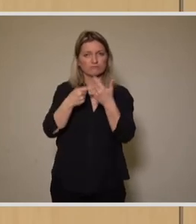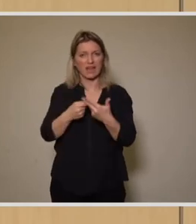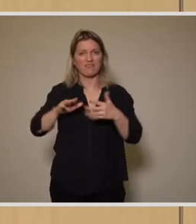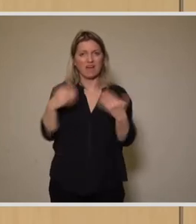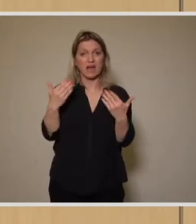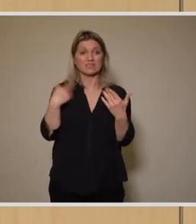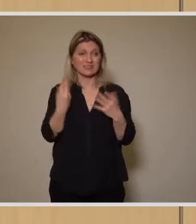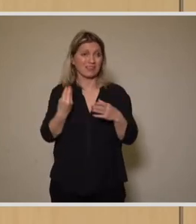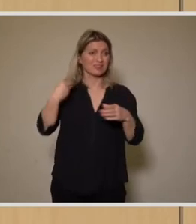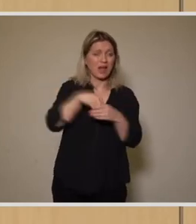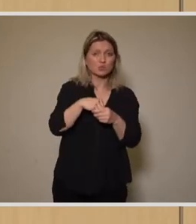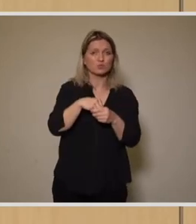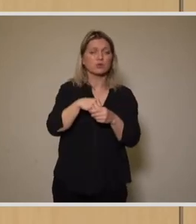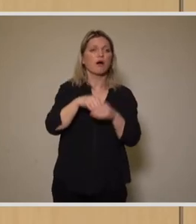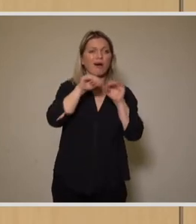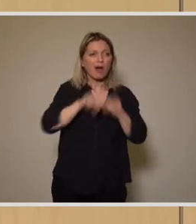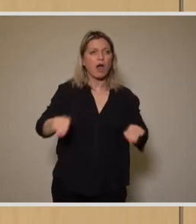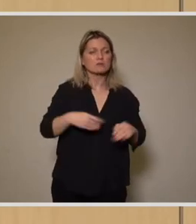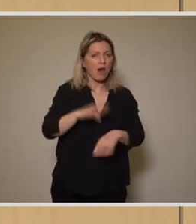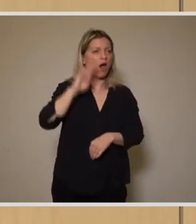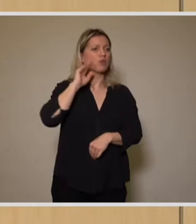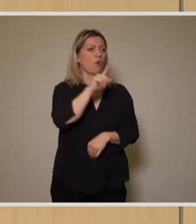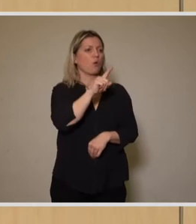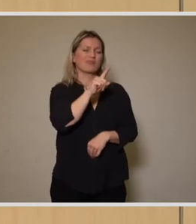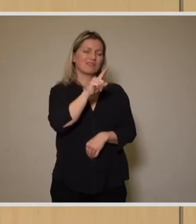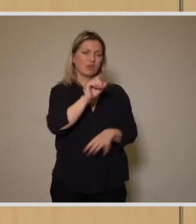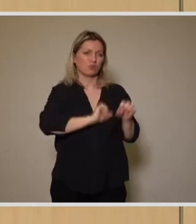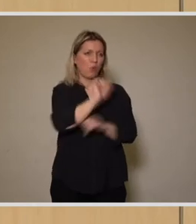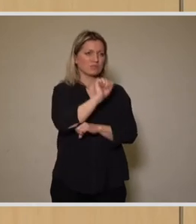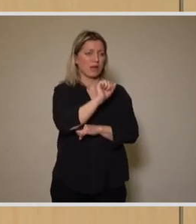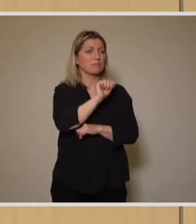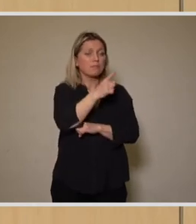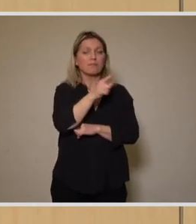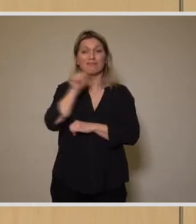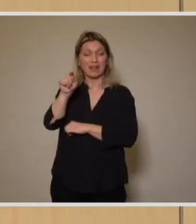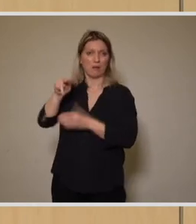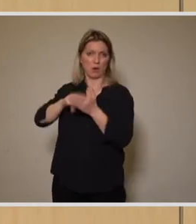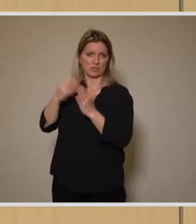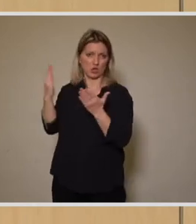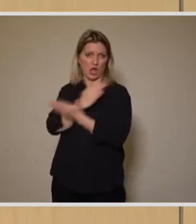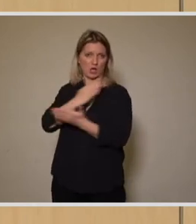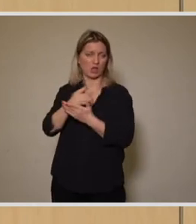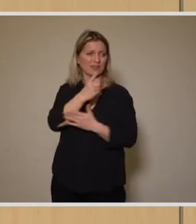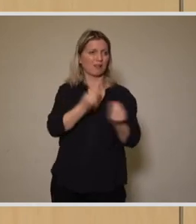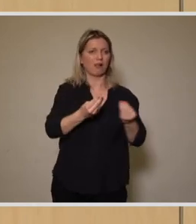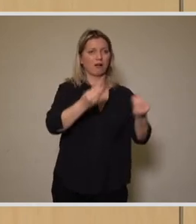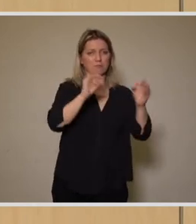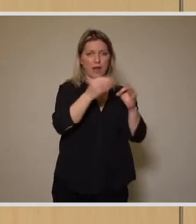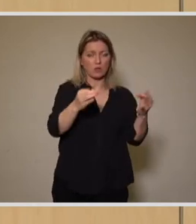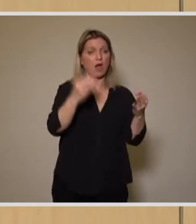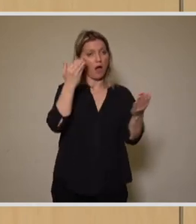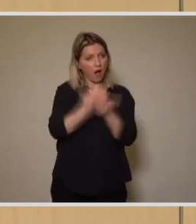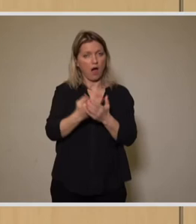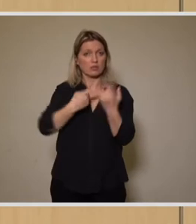mit einer Anhörung noch zu drehen, ersetzt uns am Ende nicht die politische Entscheidung. Nur das wird sie sein. Es ist eine politische Entscheidung. Wollen wir das Sachsenbad